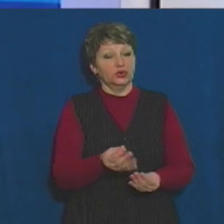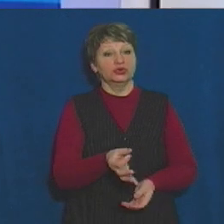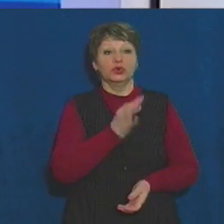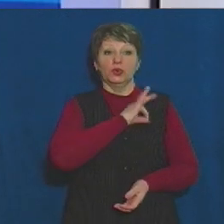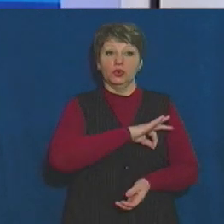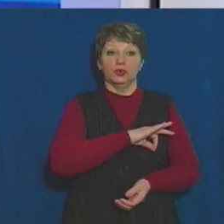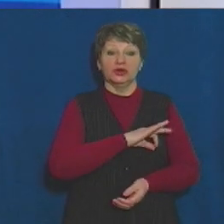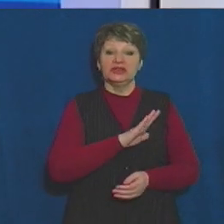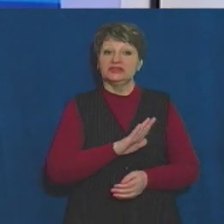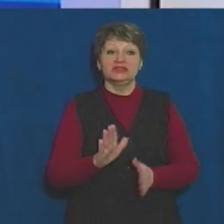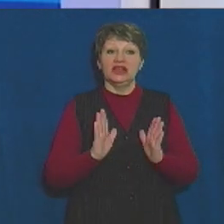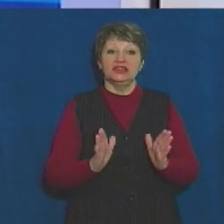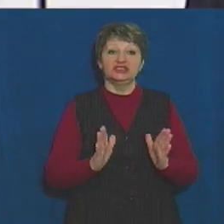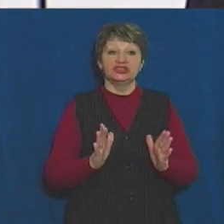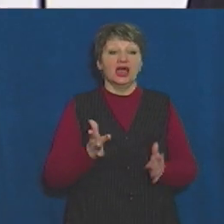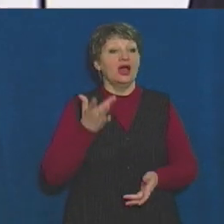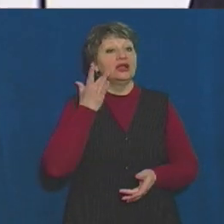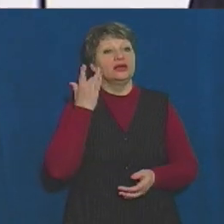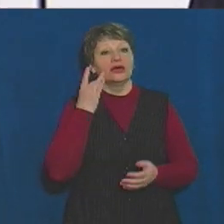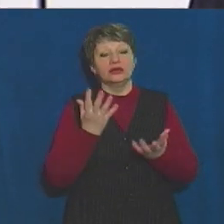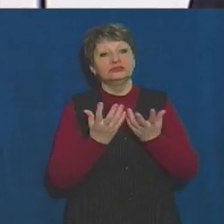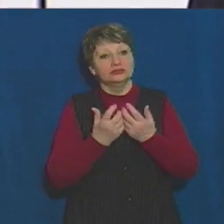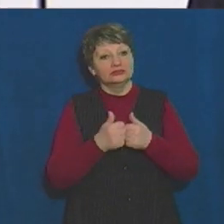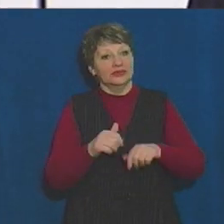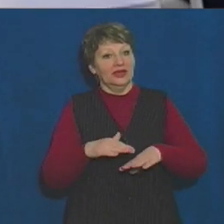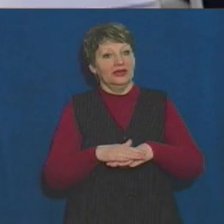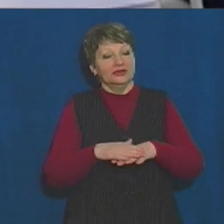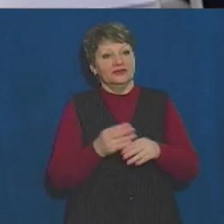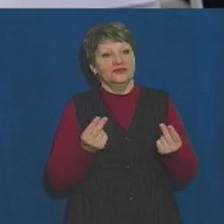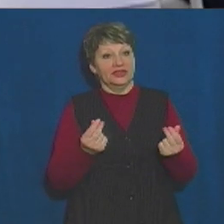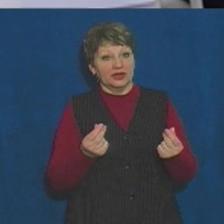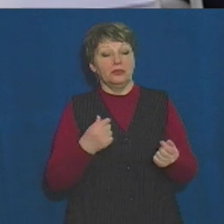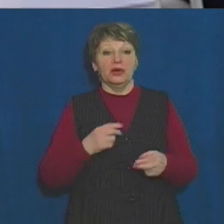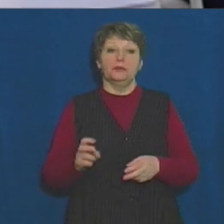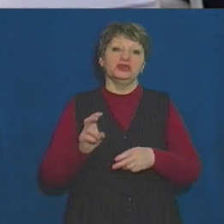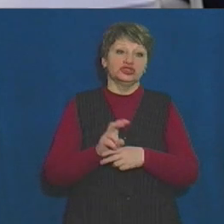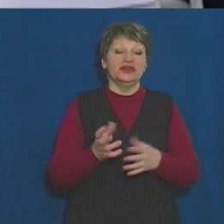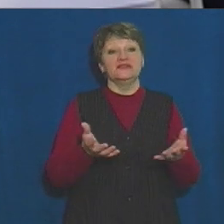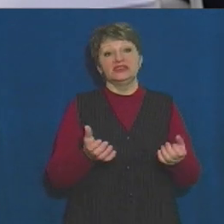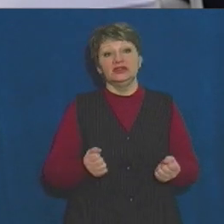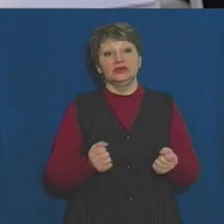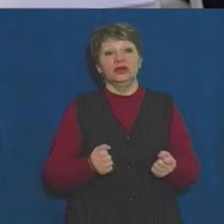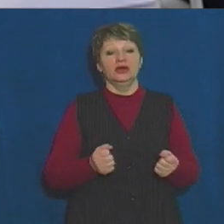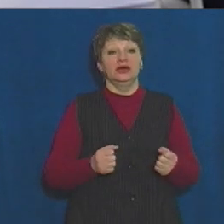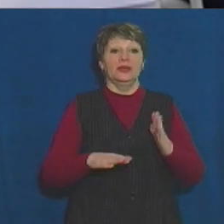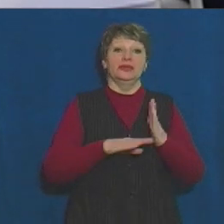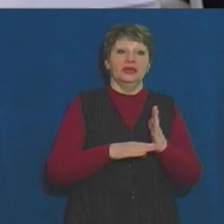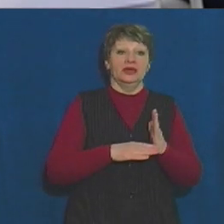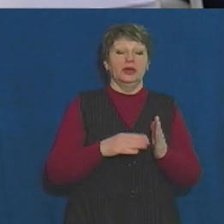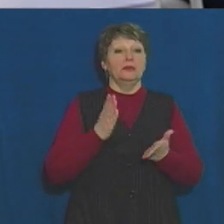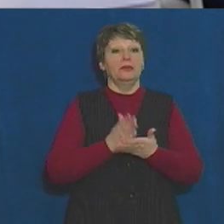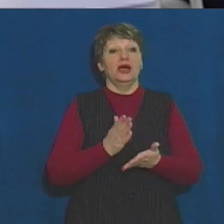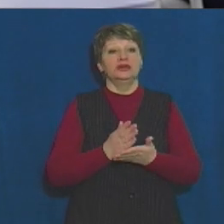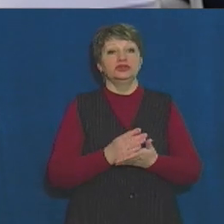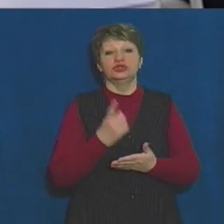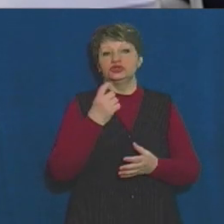враховується, легко враховується у грошах. Тобто ми прийшли, взяли ось там щось, отримали деревину, і ми маємо з того якийсь